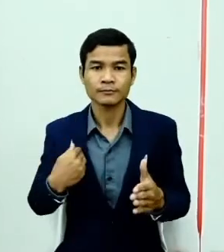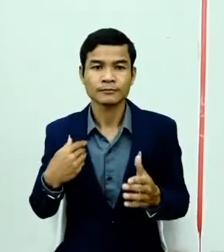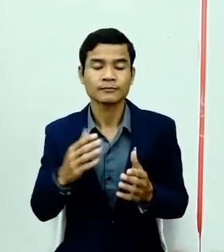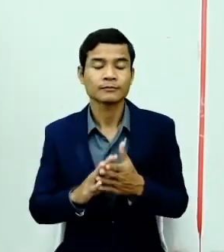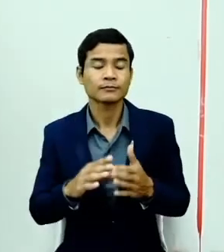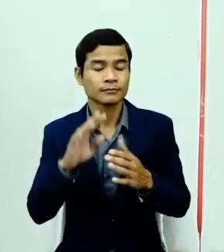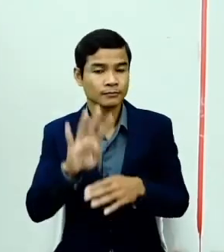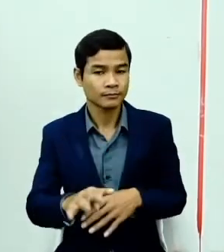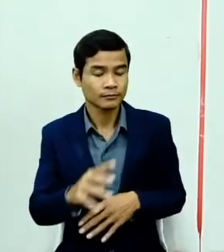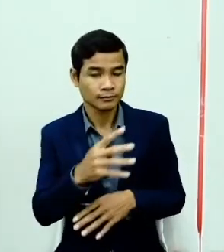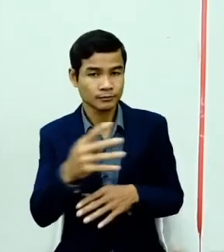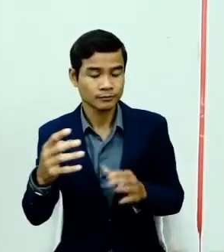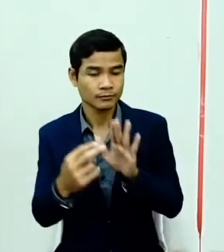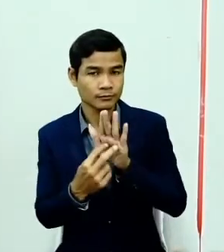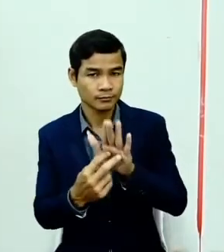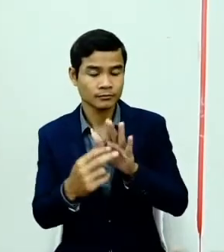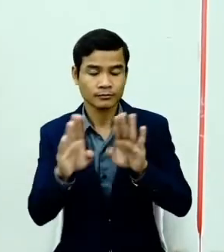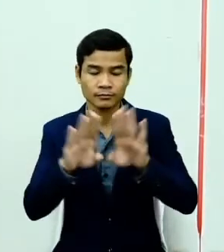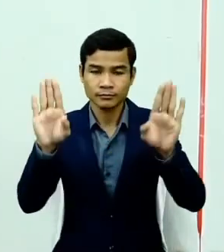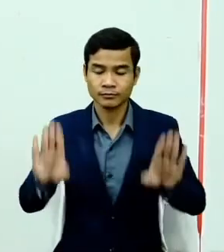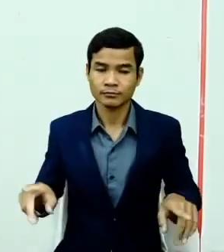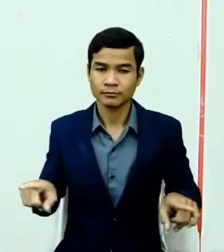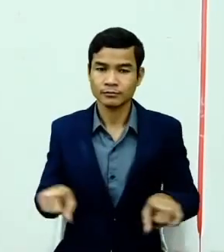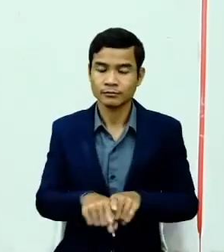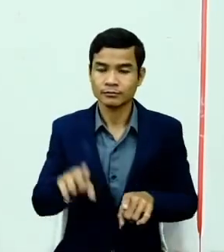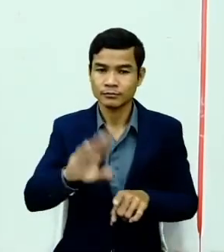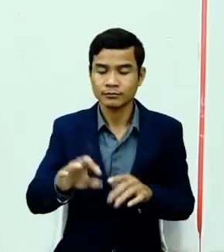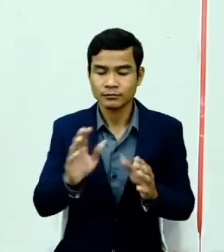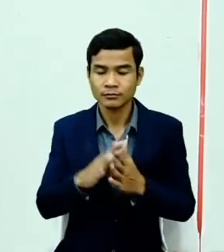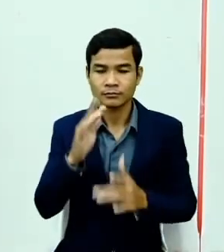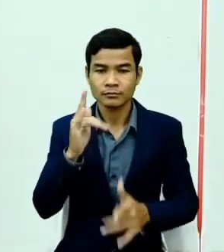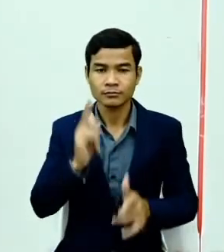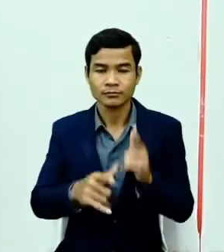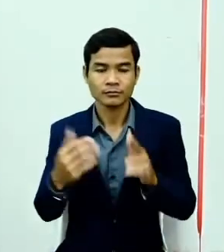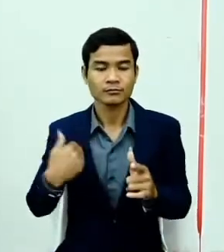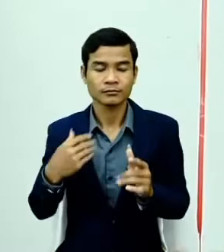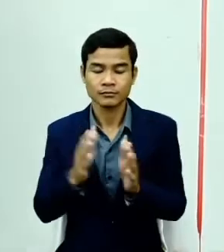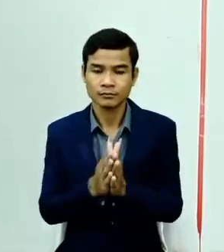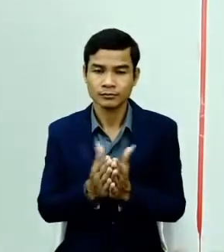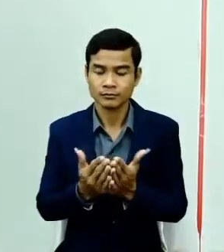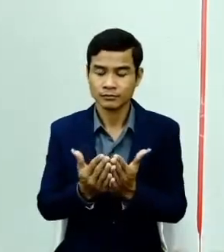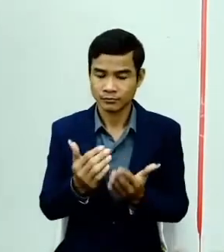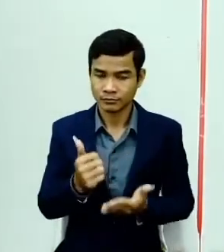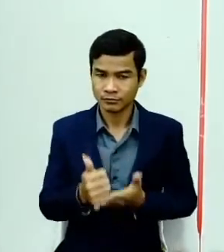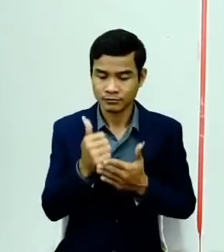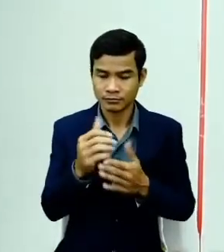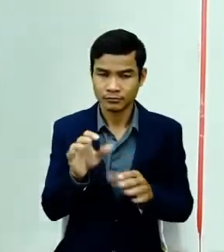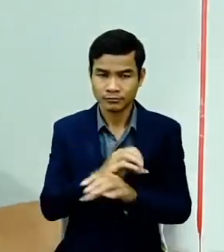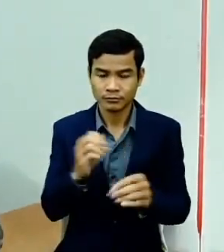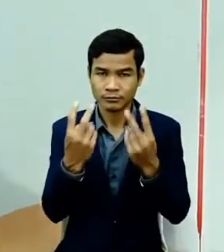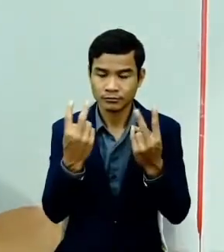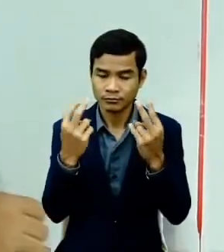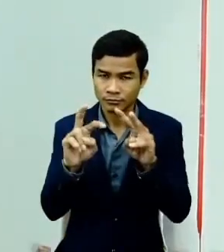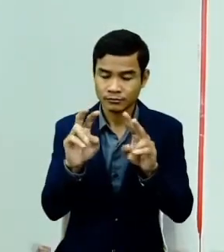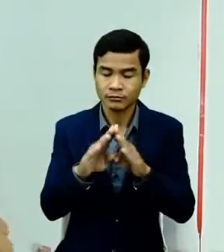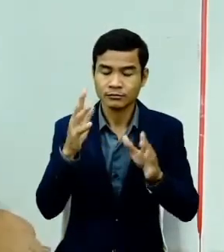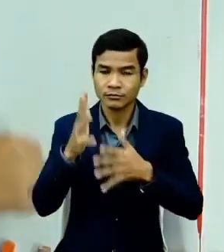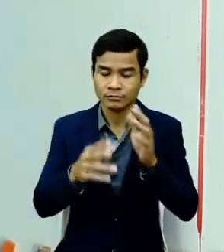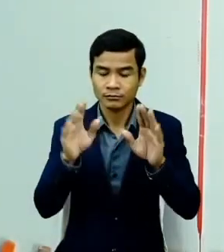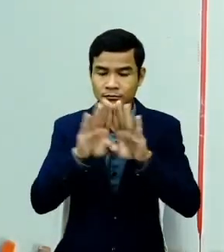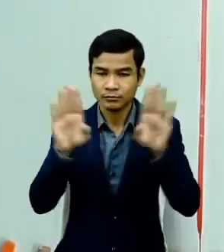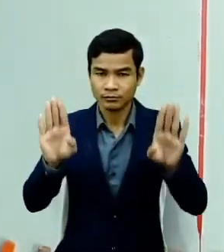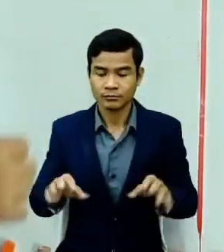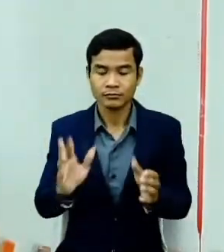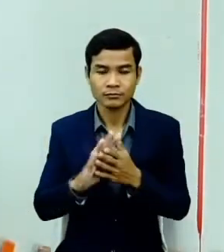ង្ហាញកូននៅលើក្តារខៀនដែរកូនកូនដែរមិនមានសិភៅជំនួយកូនកូនក្រឡេកមើលក្តារខៀនយើងនឹងបានឃើញតារាងអានព្យាង្គទី